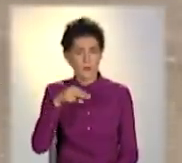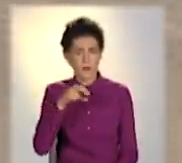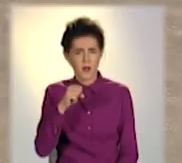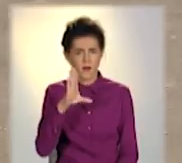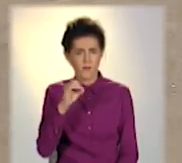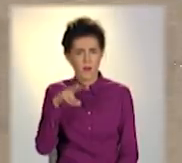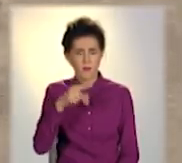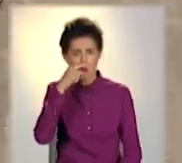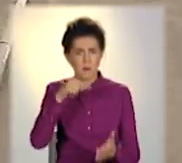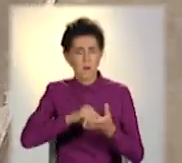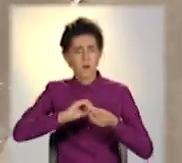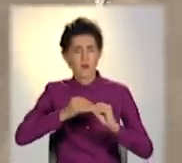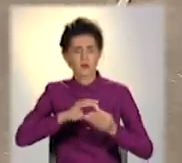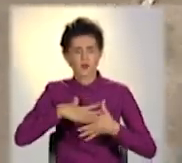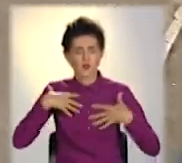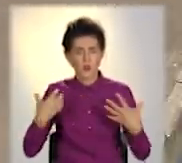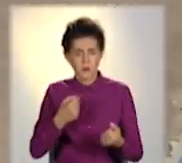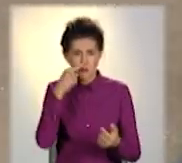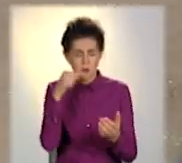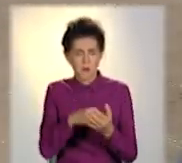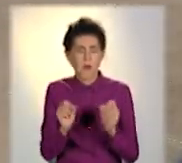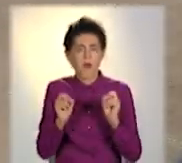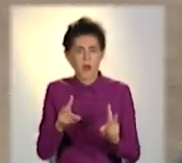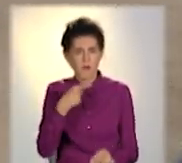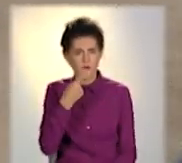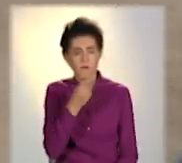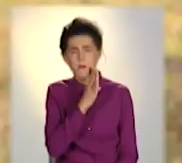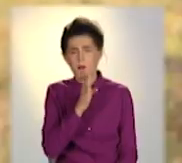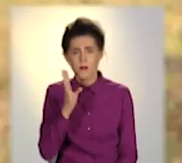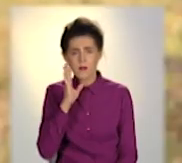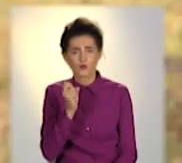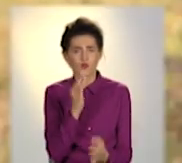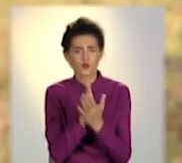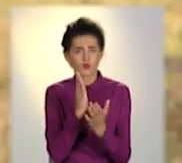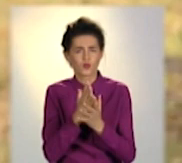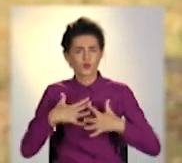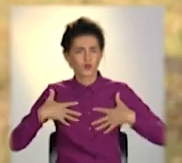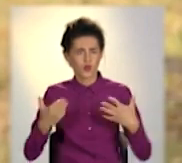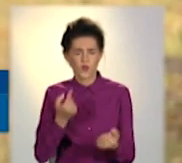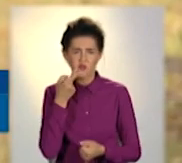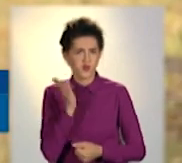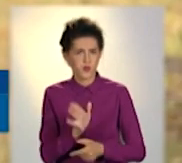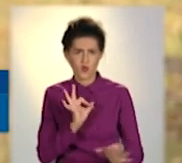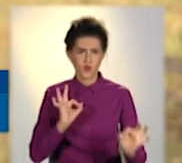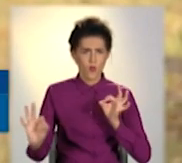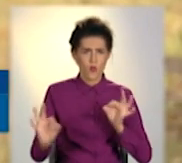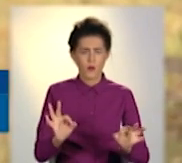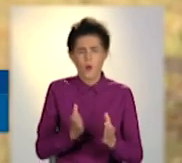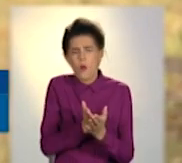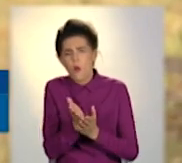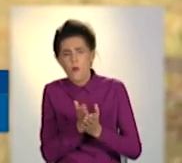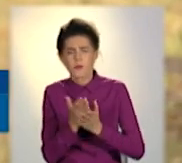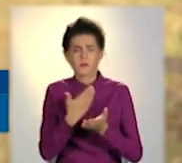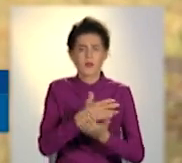зі здоров'ям стали громом серед ясного неба, пригадує мати хлопця. Состояние здоровья у нас было всегда нормальное. У нас ни операции, не было